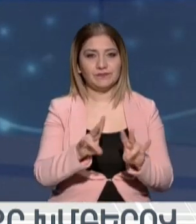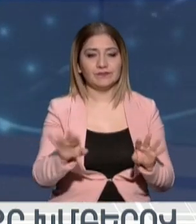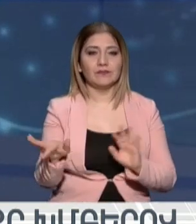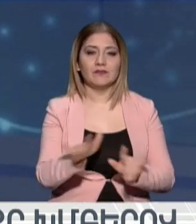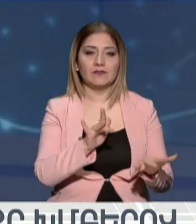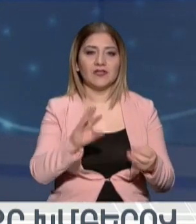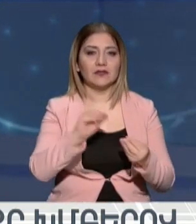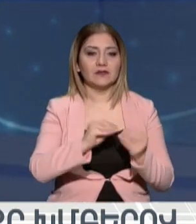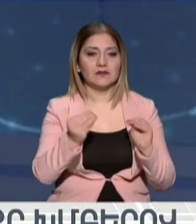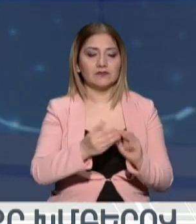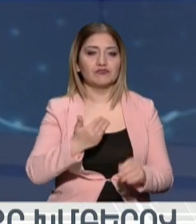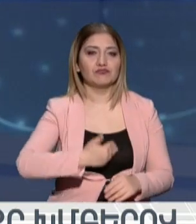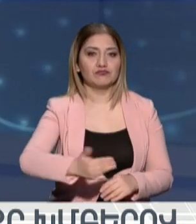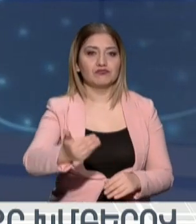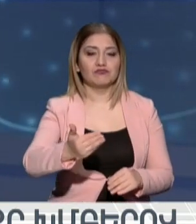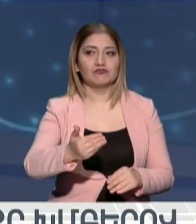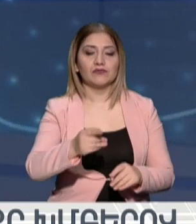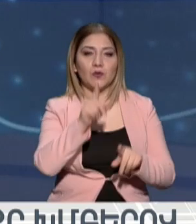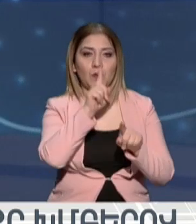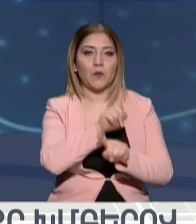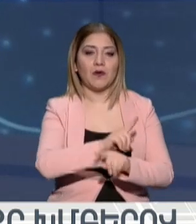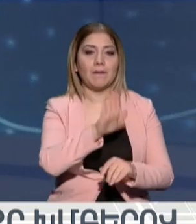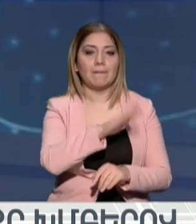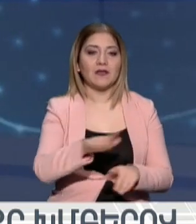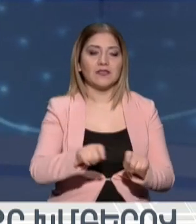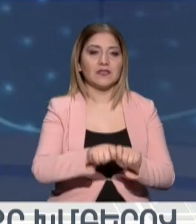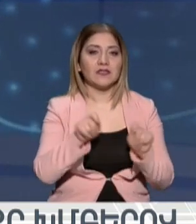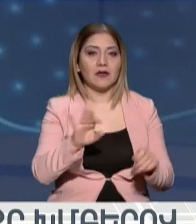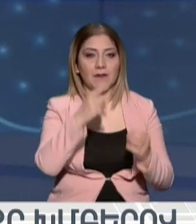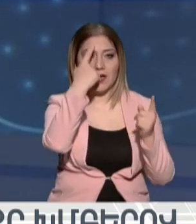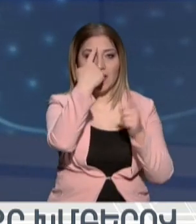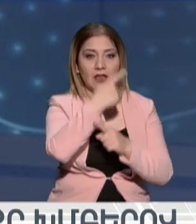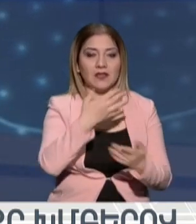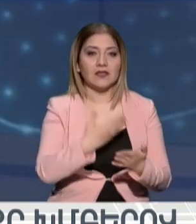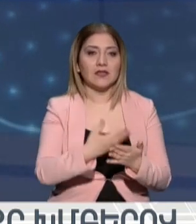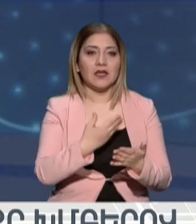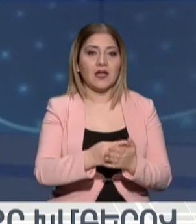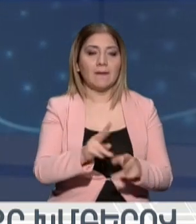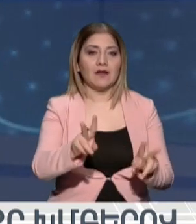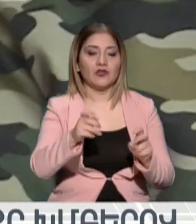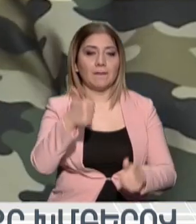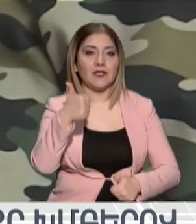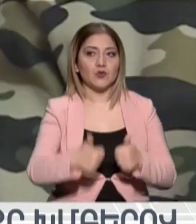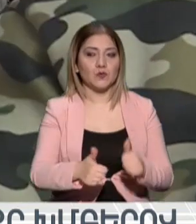զբաղվում է խնդրով, առաջիկայում էլ այլ ընտրանքային մանկապարտեզ ստեղծելու համար կհայտարարվի դրամաշնորի մրցույթ։